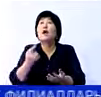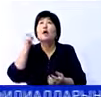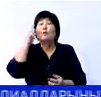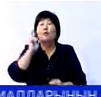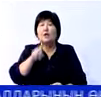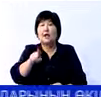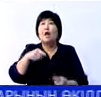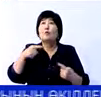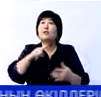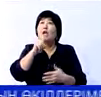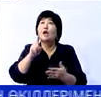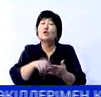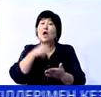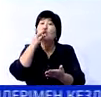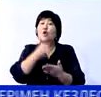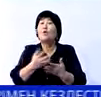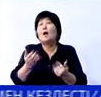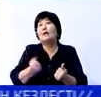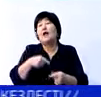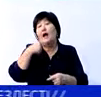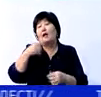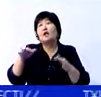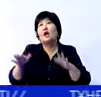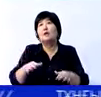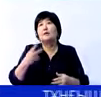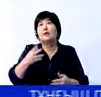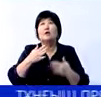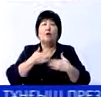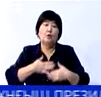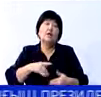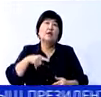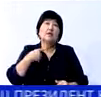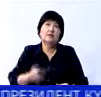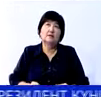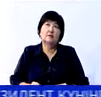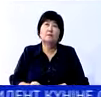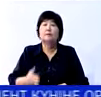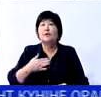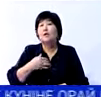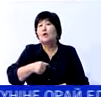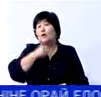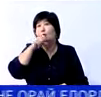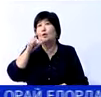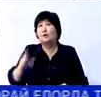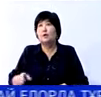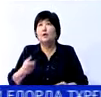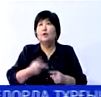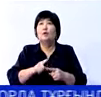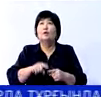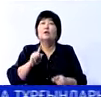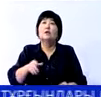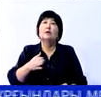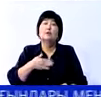келіпті. Басқа да сұрақтарына жауабын алып, аталмыш шараға көңілі толғанын жеткізді. Біздердің үлкен кісіміз ғой енді. Ол жастар